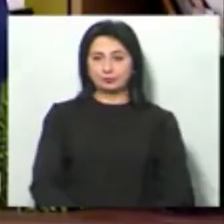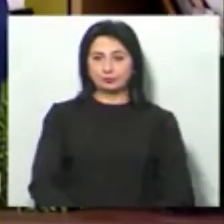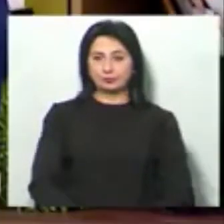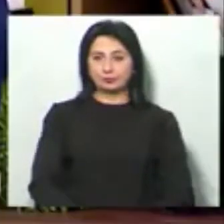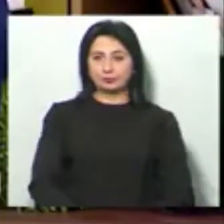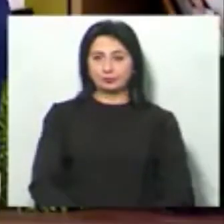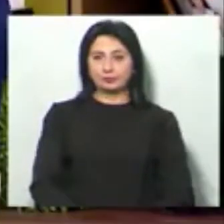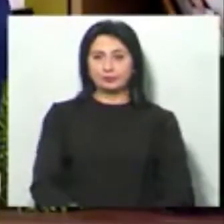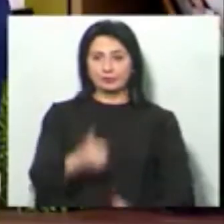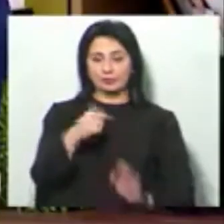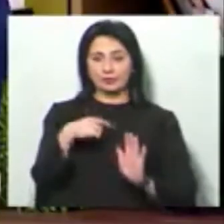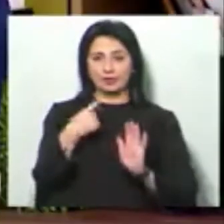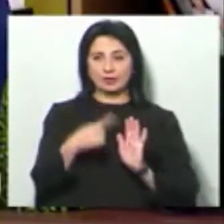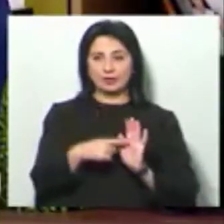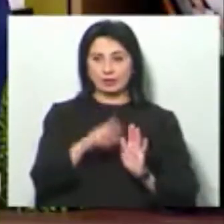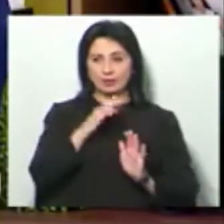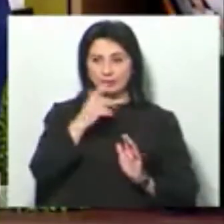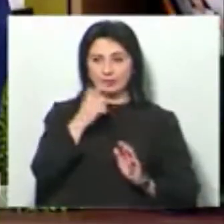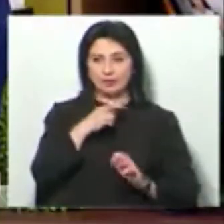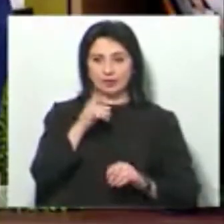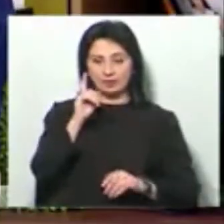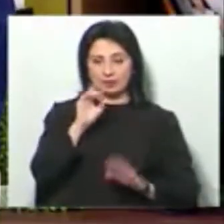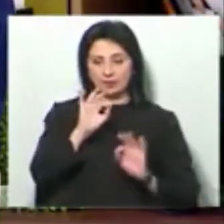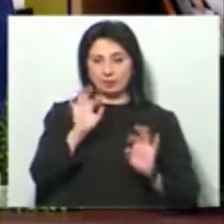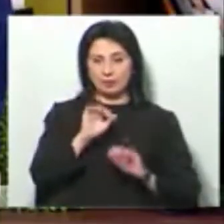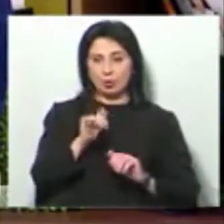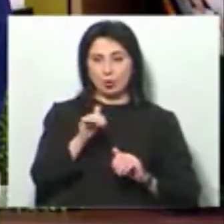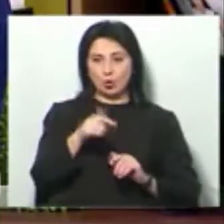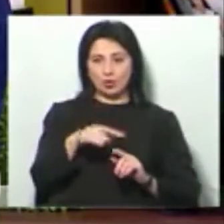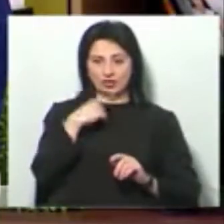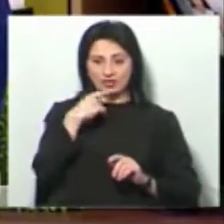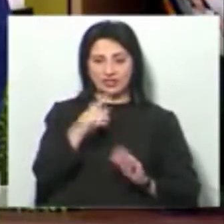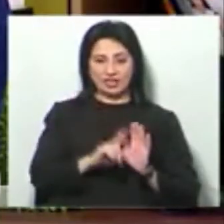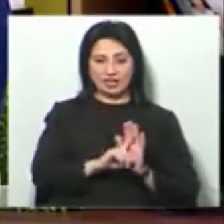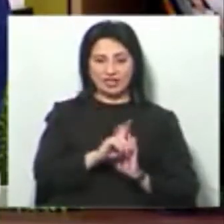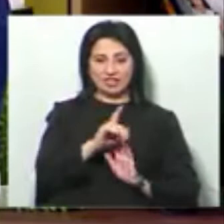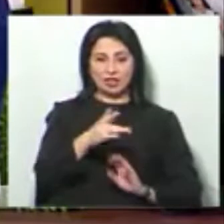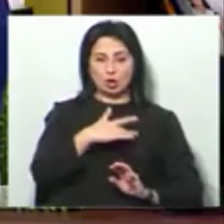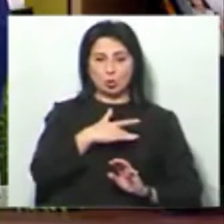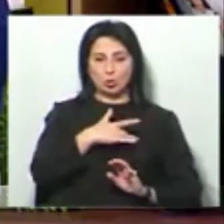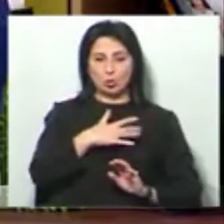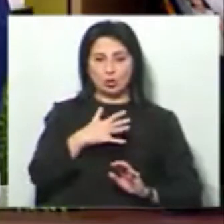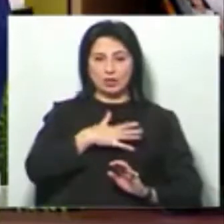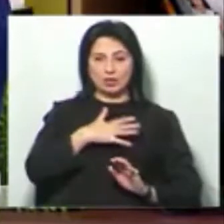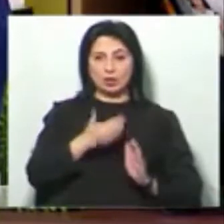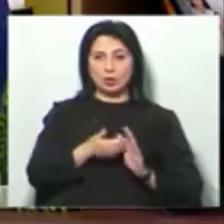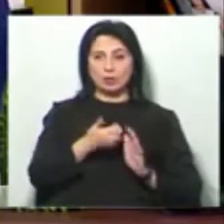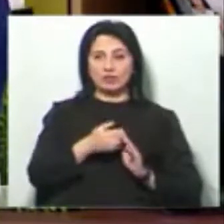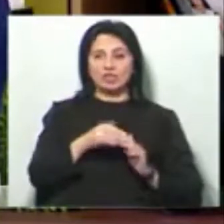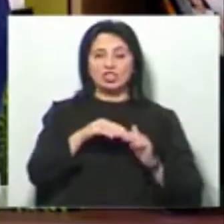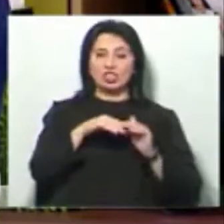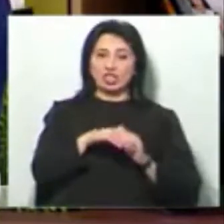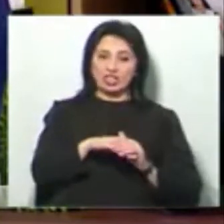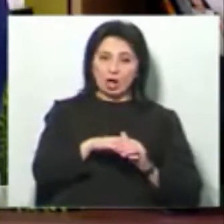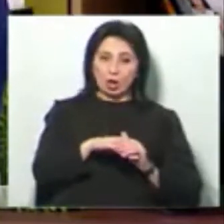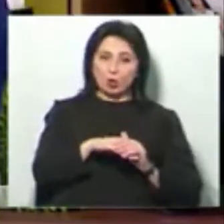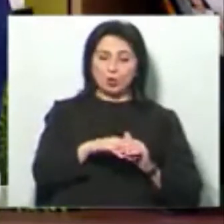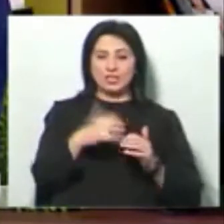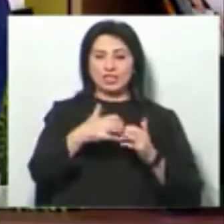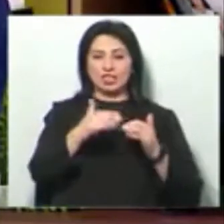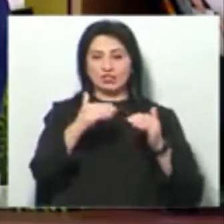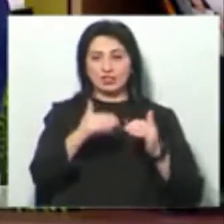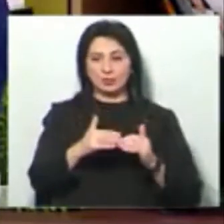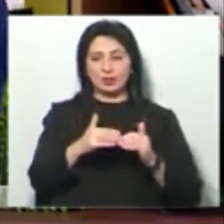Ძალიან კარგი შეკითხვა არის ქალბატონო მარი, მოგახსენებთ რომ როგორც აურიშეთ დასაწყისში გულის უკმარისობას შენახული ფრაქციით, საშუალო დაქვეითებული და